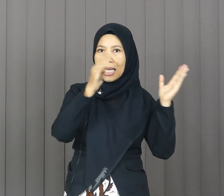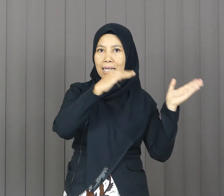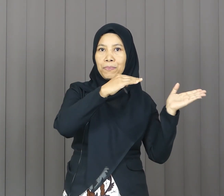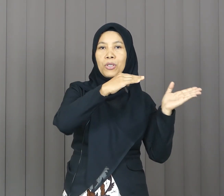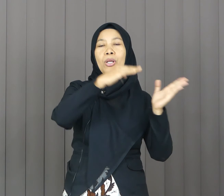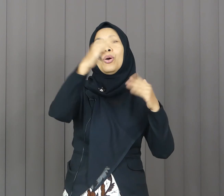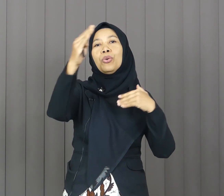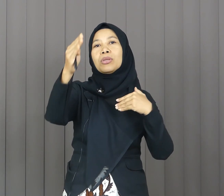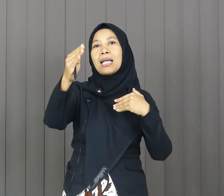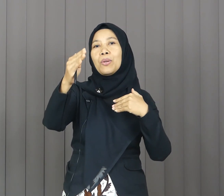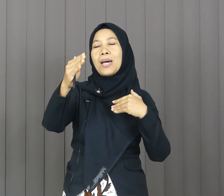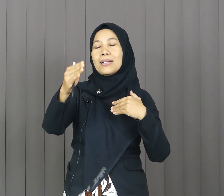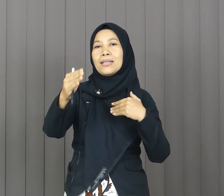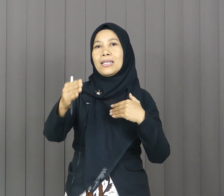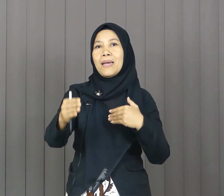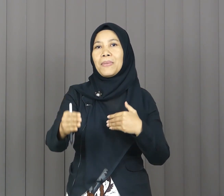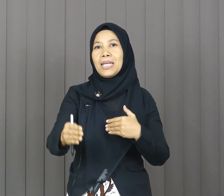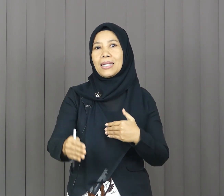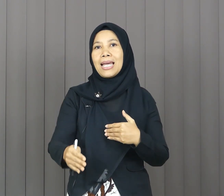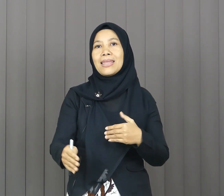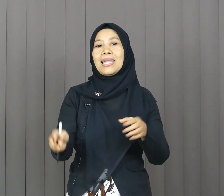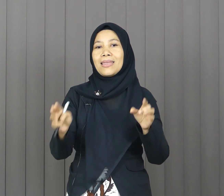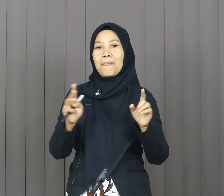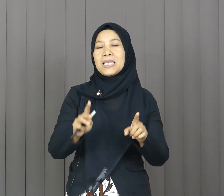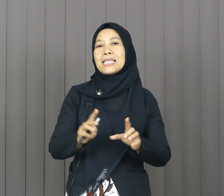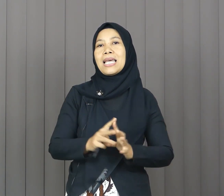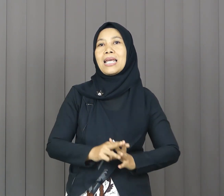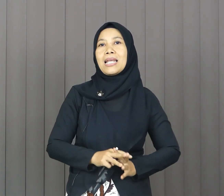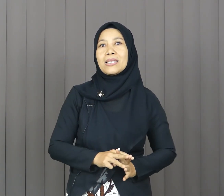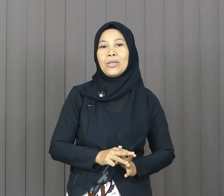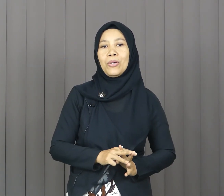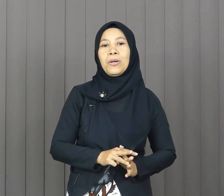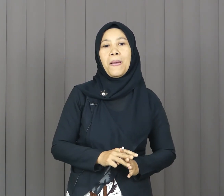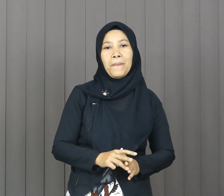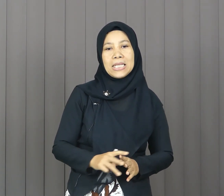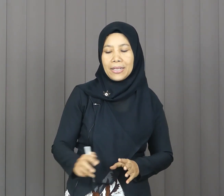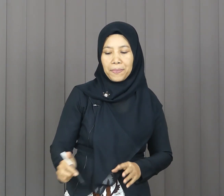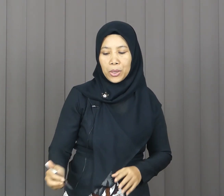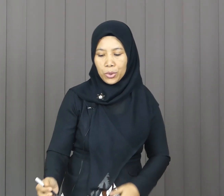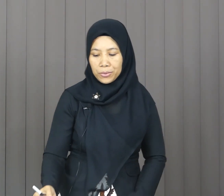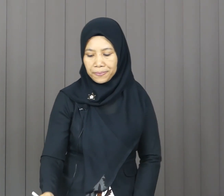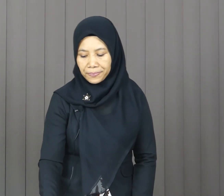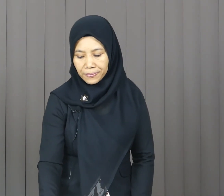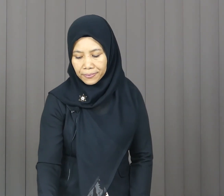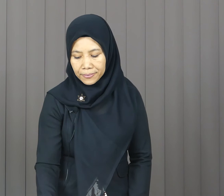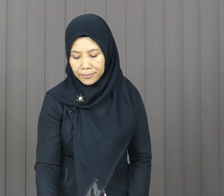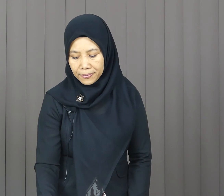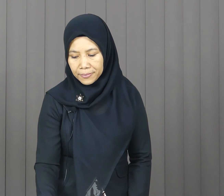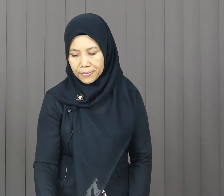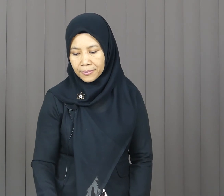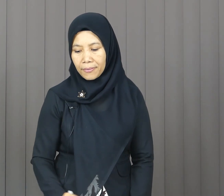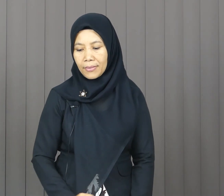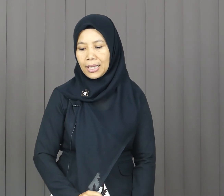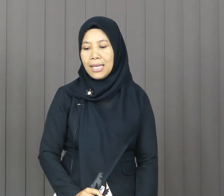sehingga sekalipun utang luar negerinya meningkat, tapi secara rasio menjadi menurun.